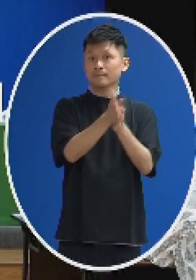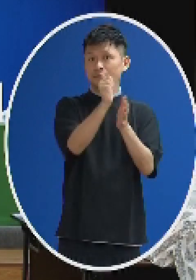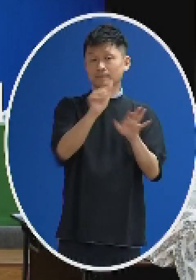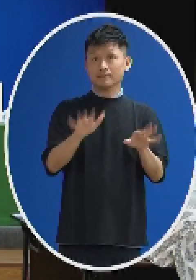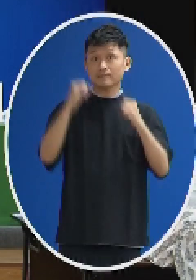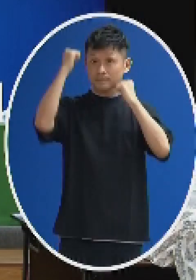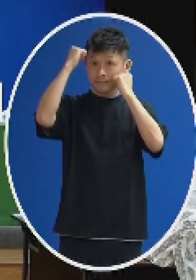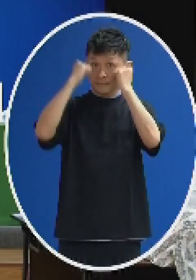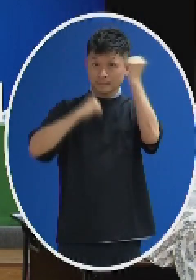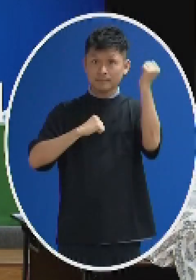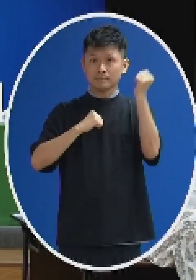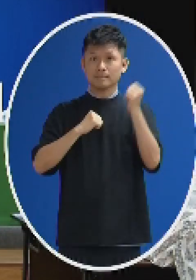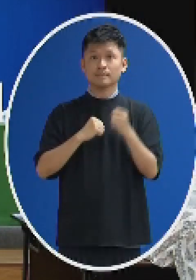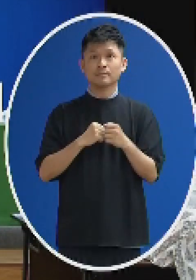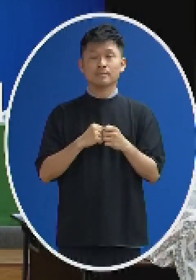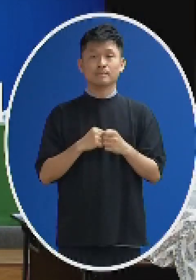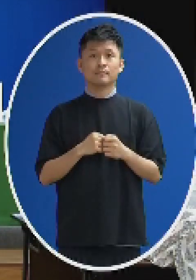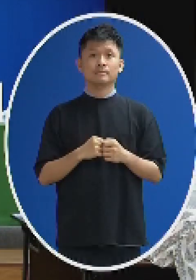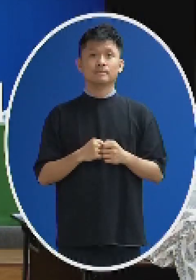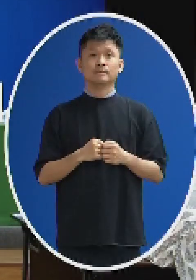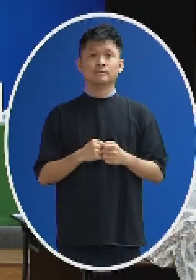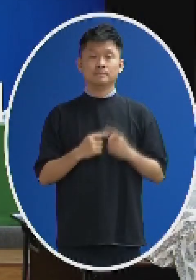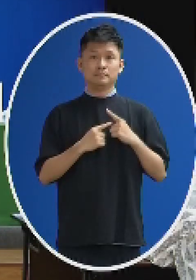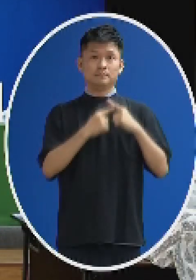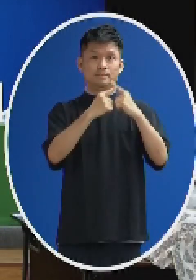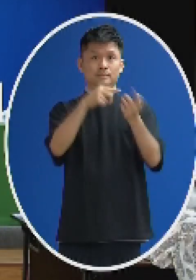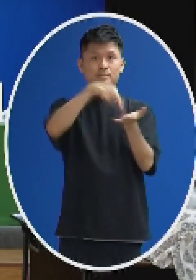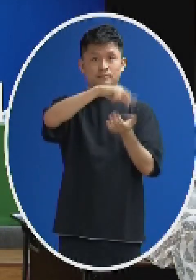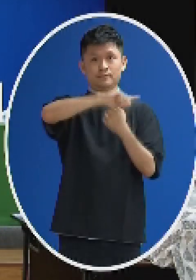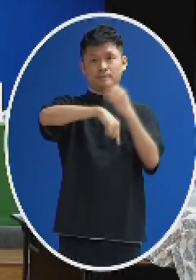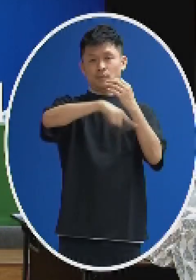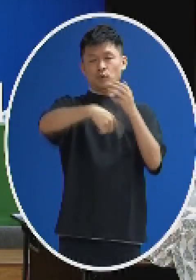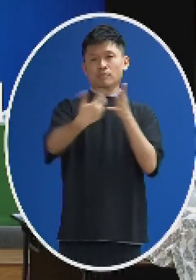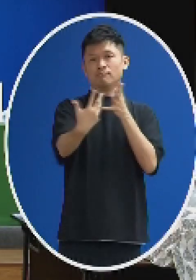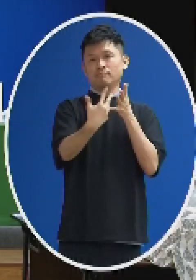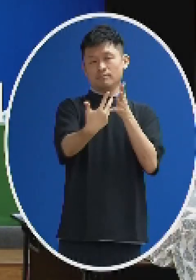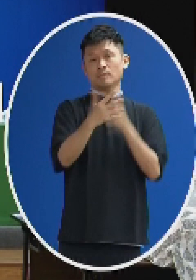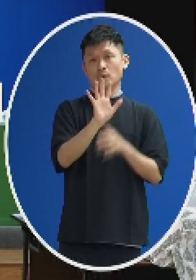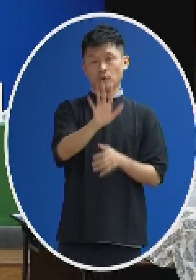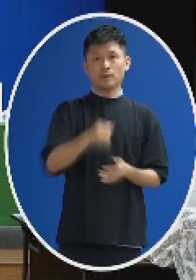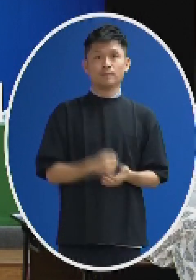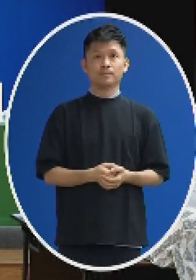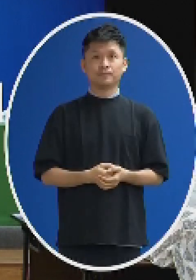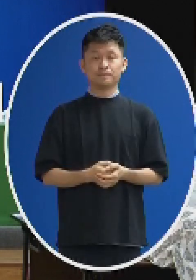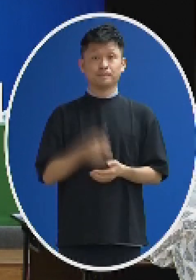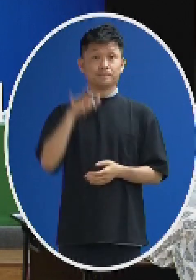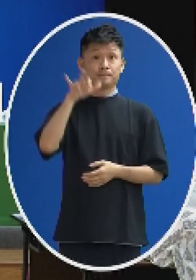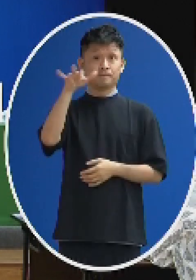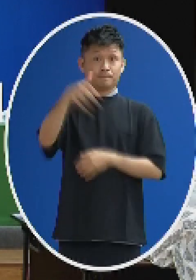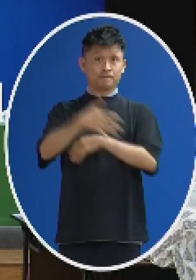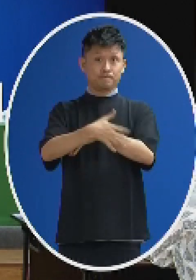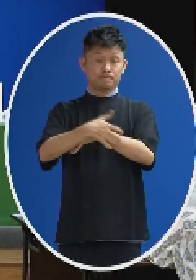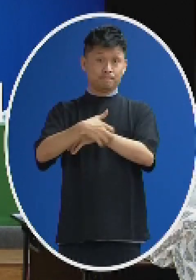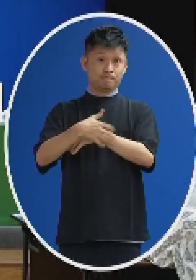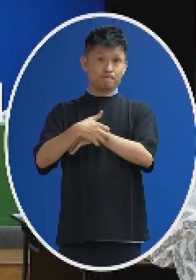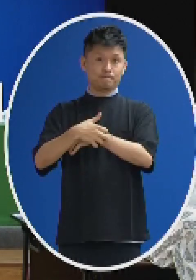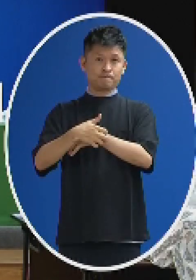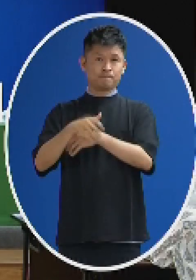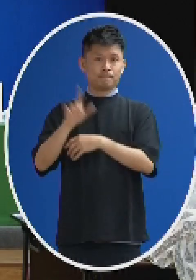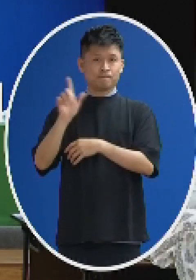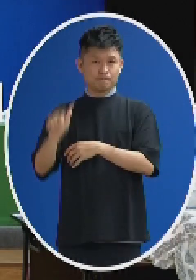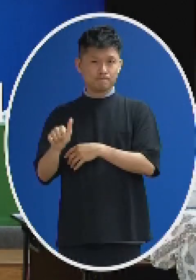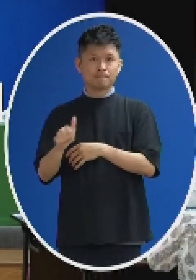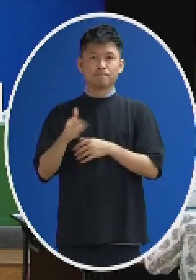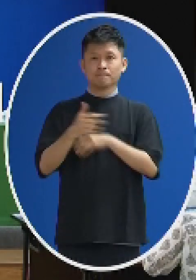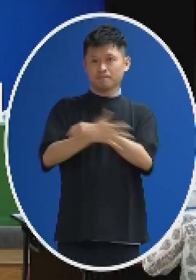今天上午就是有到立院去备询。那其实面对机组员3+11的决策提议啊，之